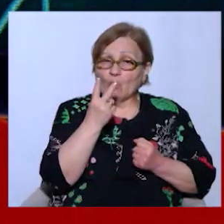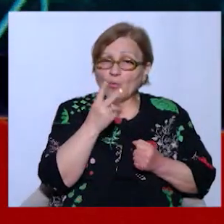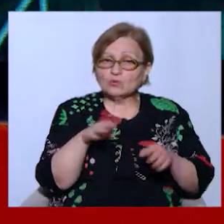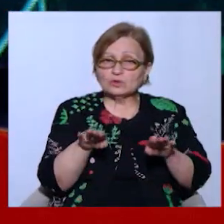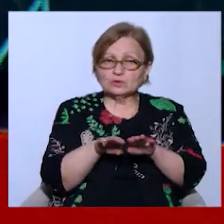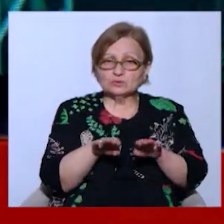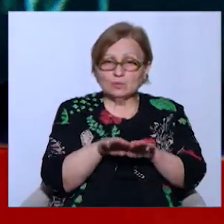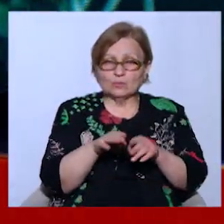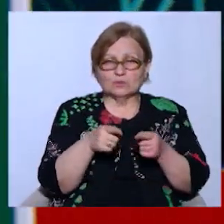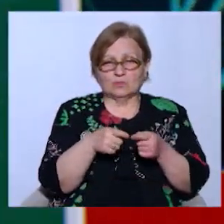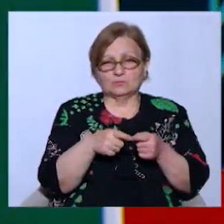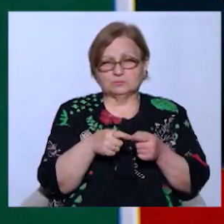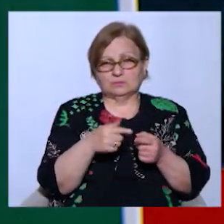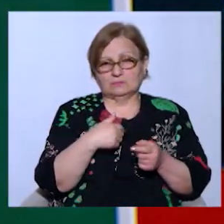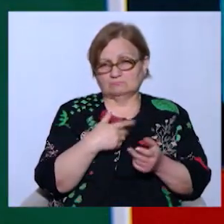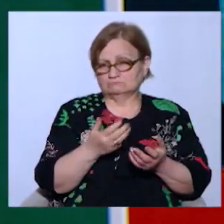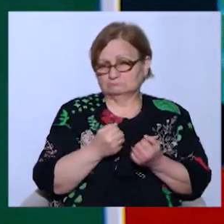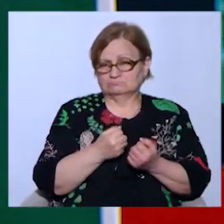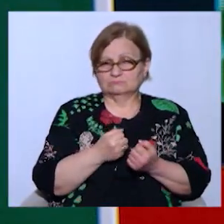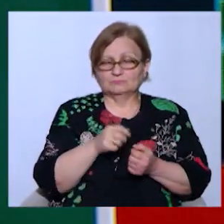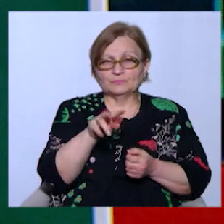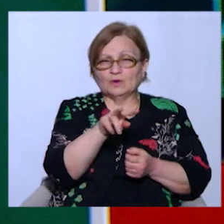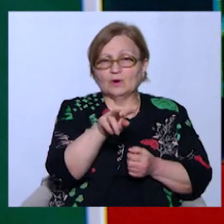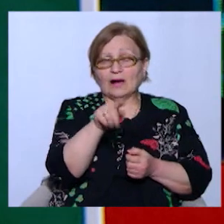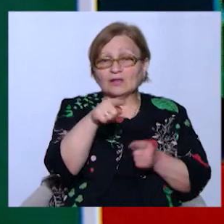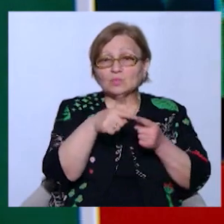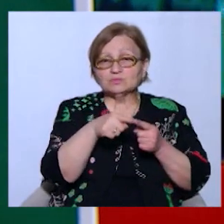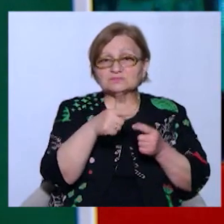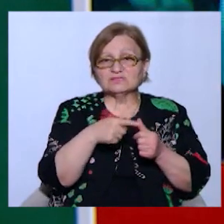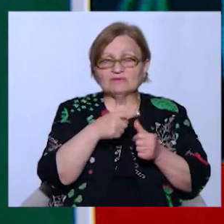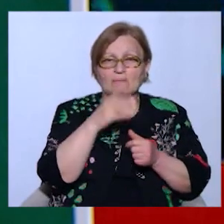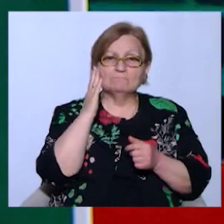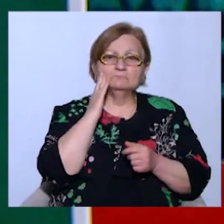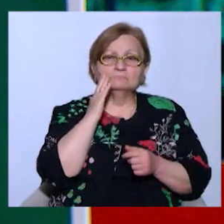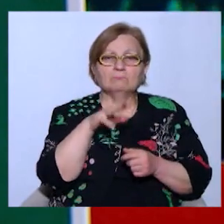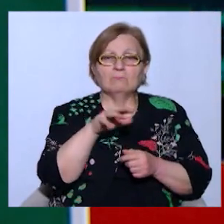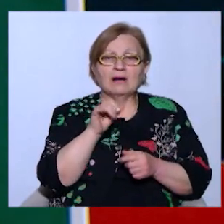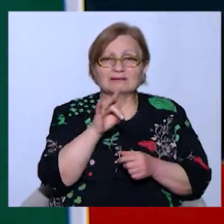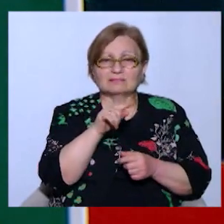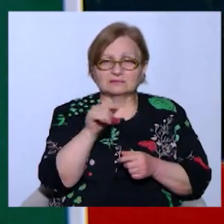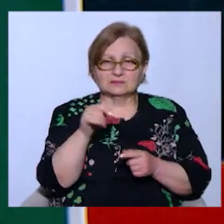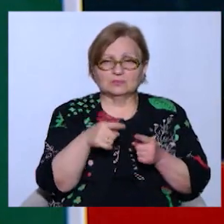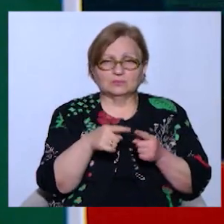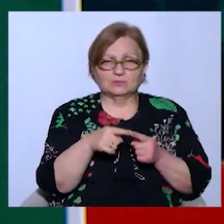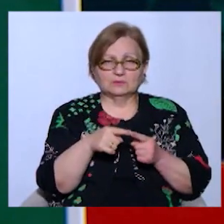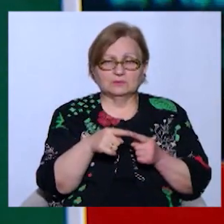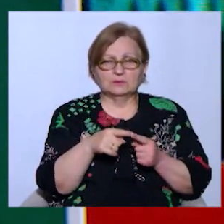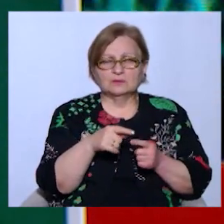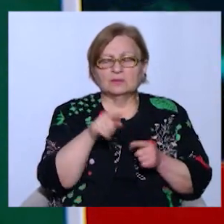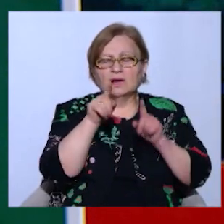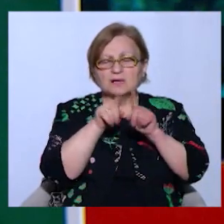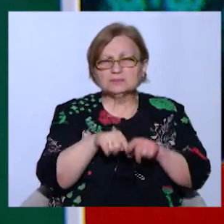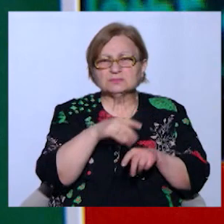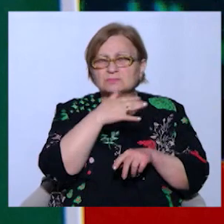კუთხე. აი ამ ორ ტოლ კუთხეს ქვია მართი კუთხე. ესეთი მართი კუთხე ჩვენ ცხოვრებაში ხდება